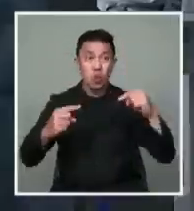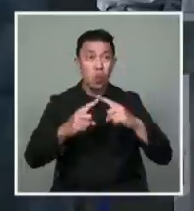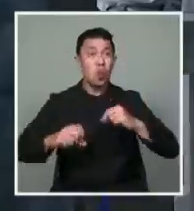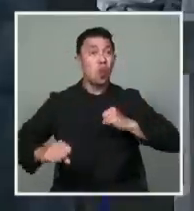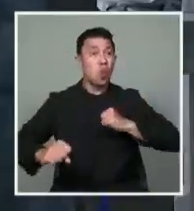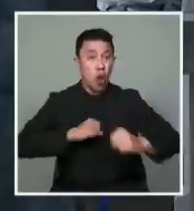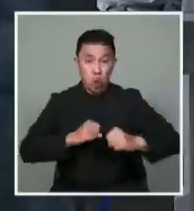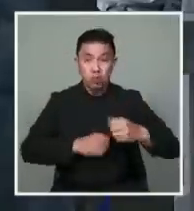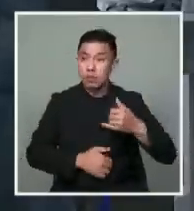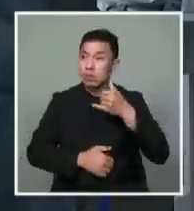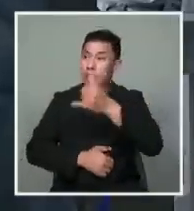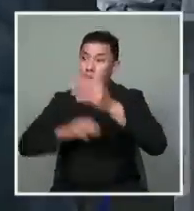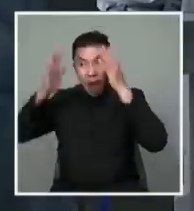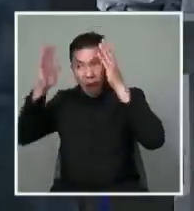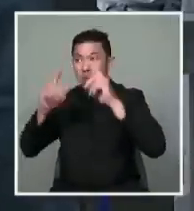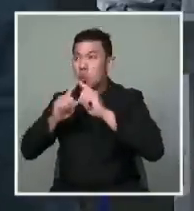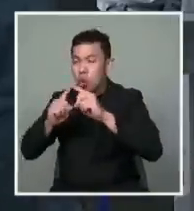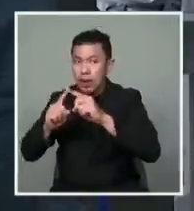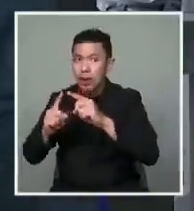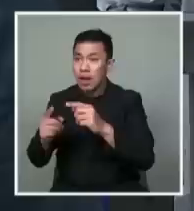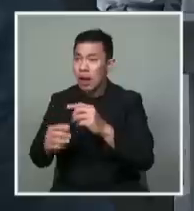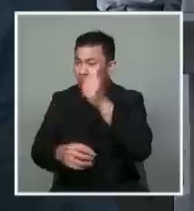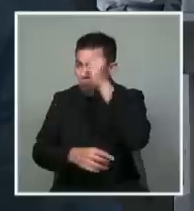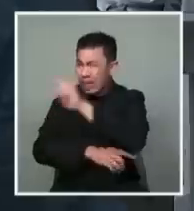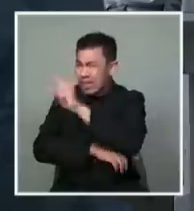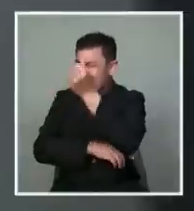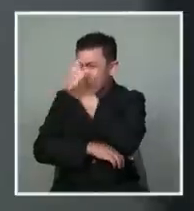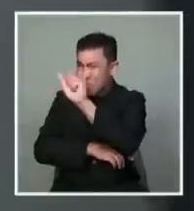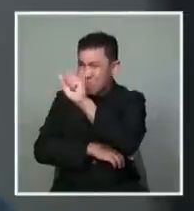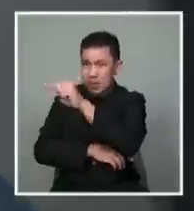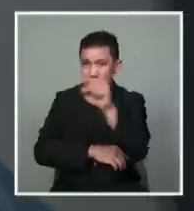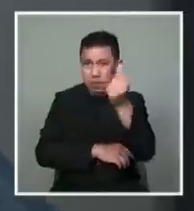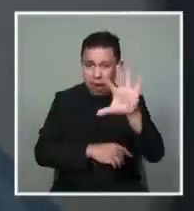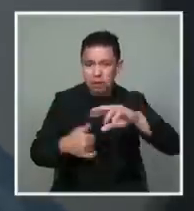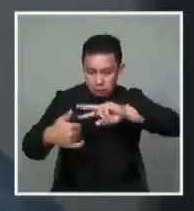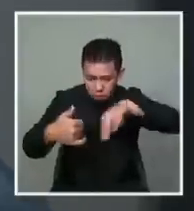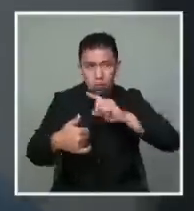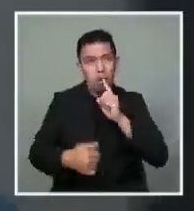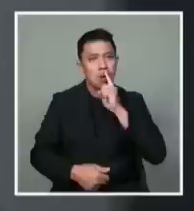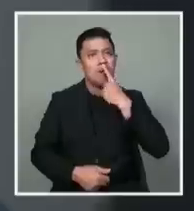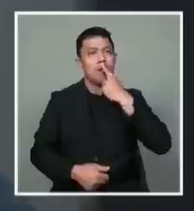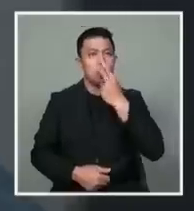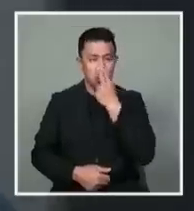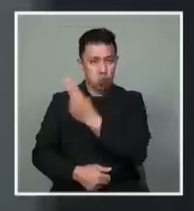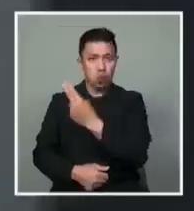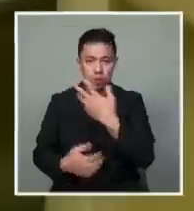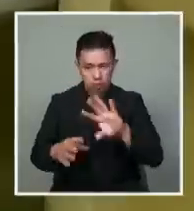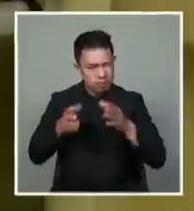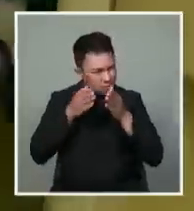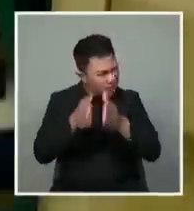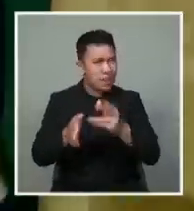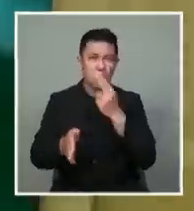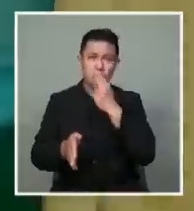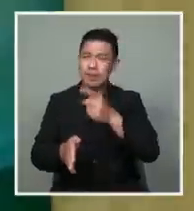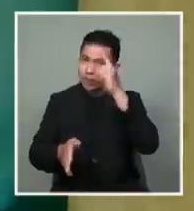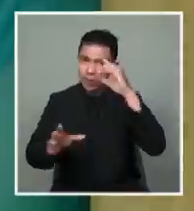ะสังสรรค์กับคนอื่นเนี่ยหลังจากวันนั้นเนี่ยสัก 5-10 วันคุณจะไปเข้ารับการตรวจหาเชื้อแล้วให้แอสซูมคิดไปเลยส